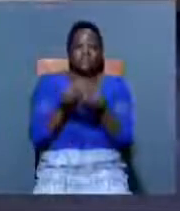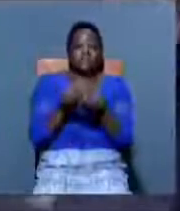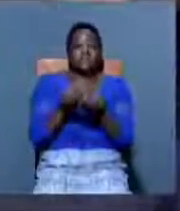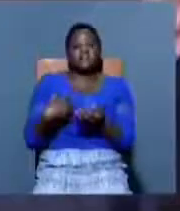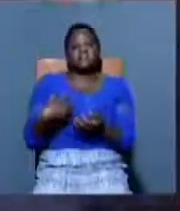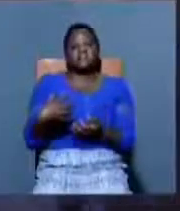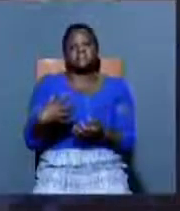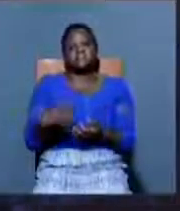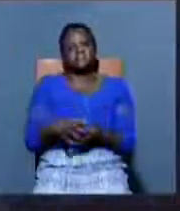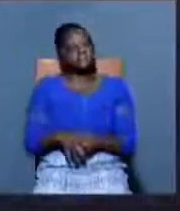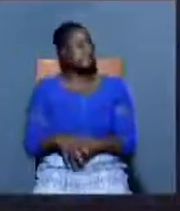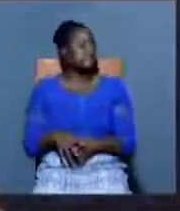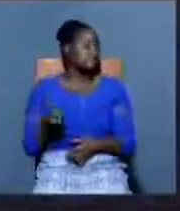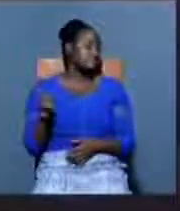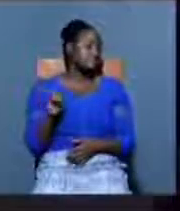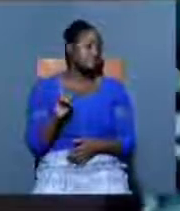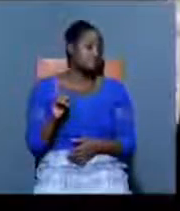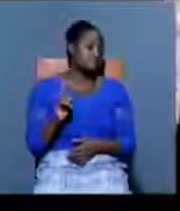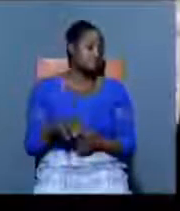Sijasema.